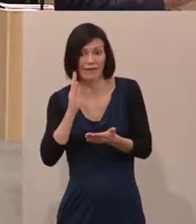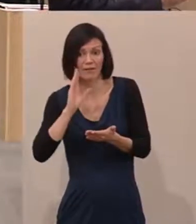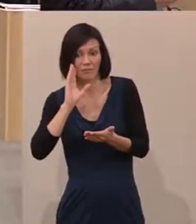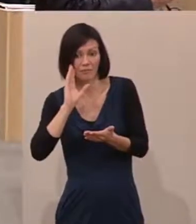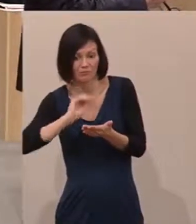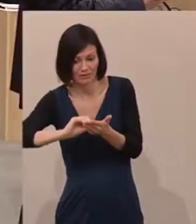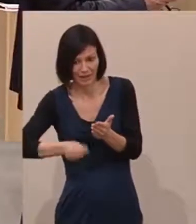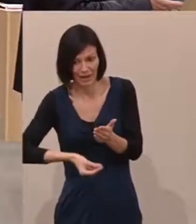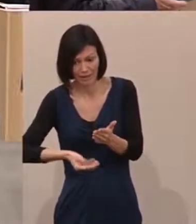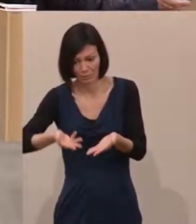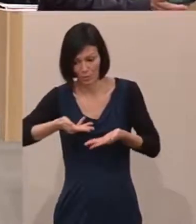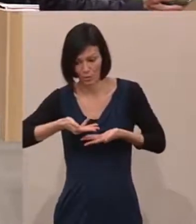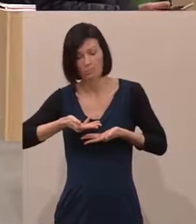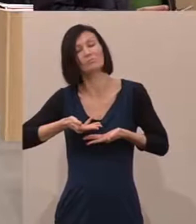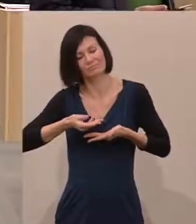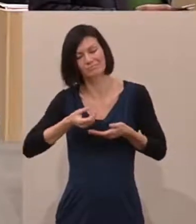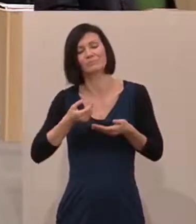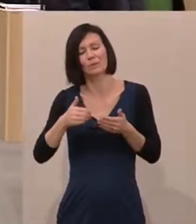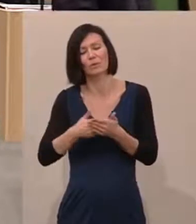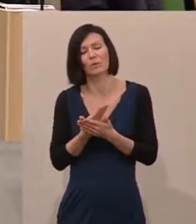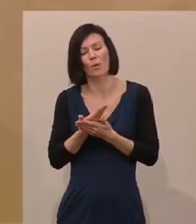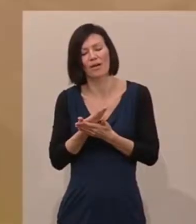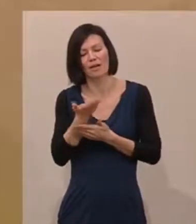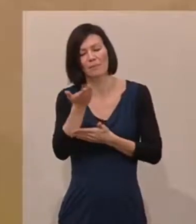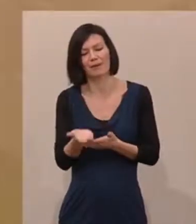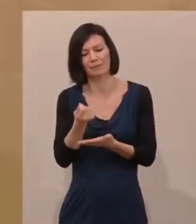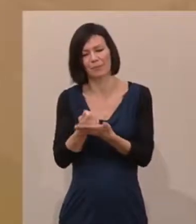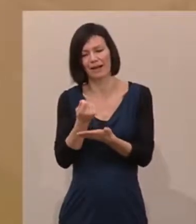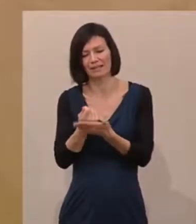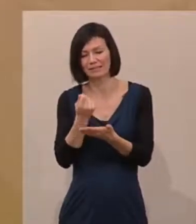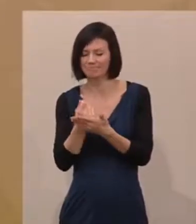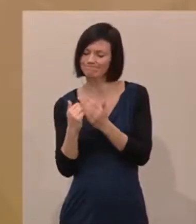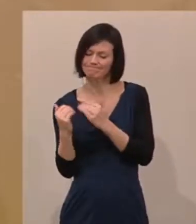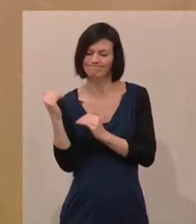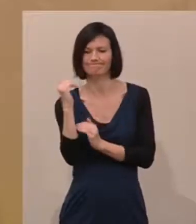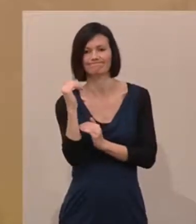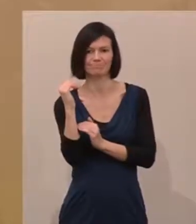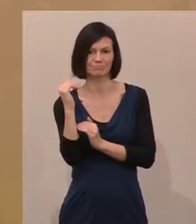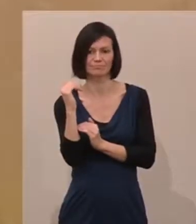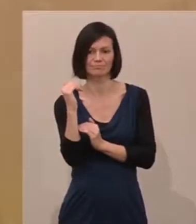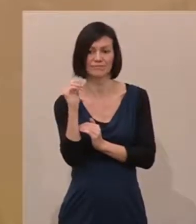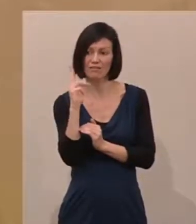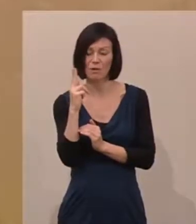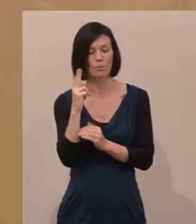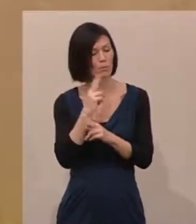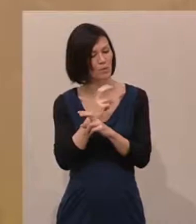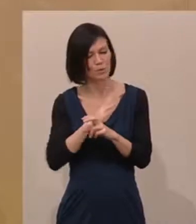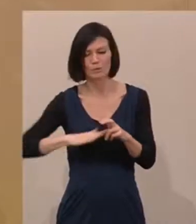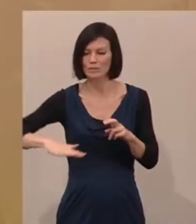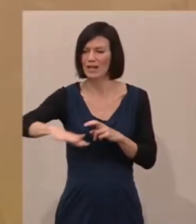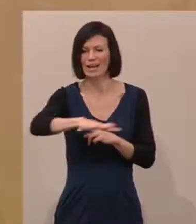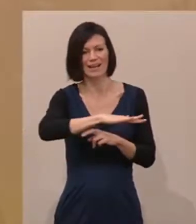Neuvermietungen mit höheren Mieten rechnen müssen, weil eben wir in diesem Lande